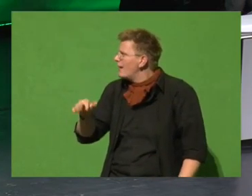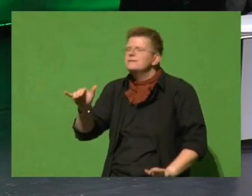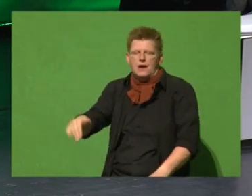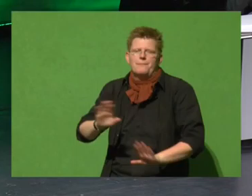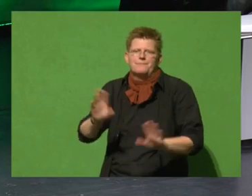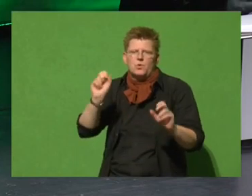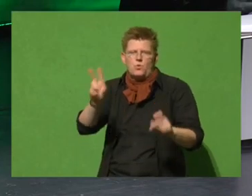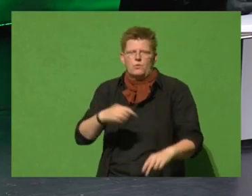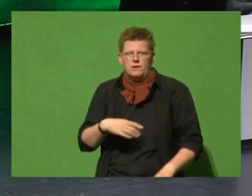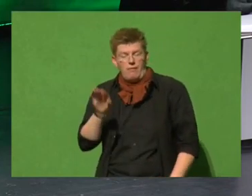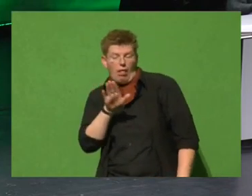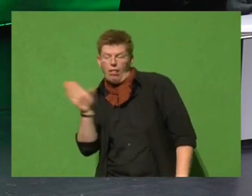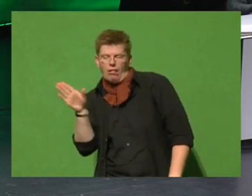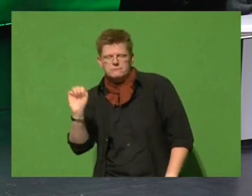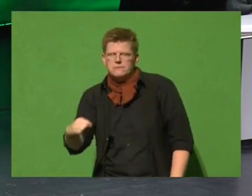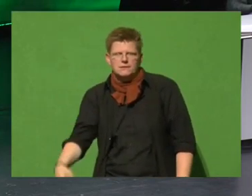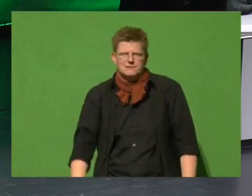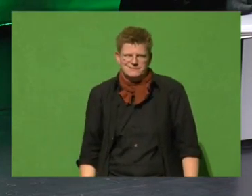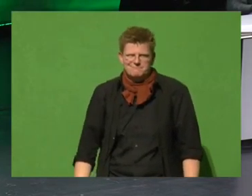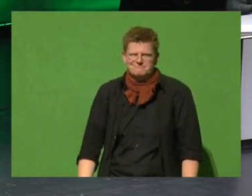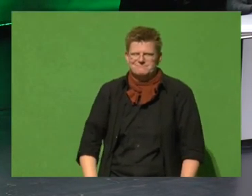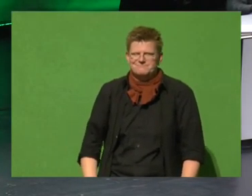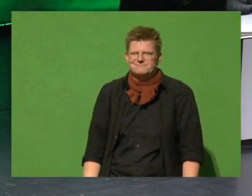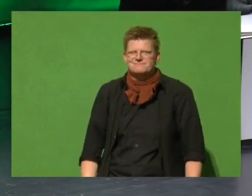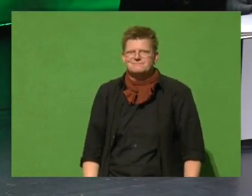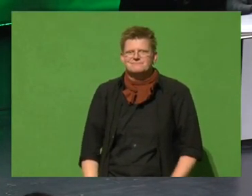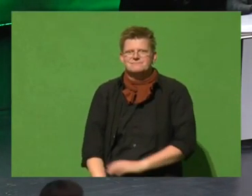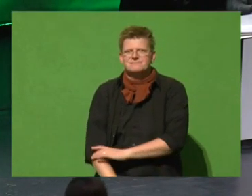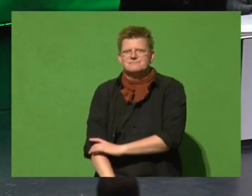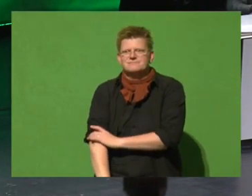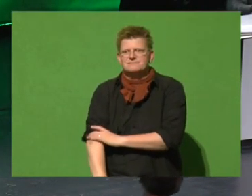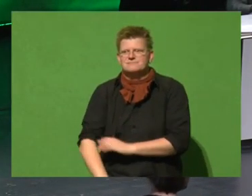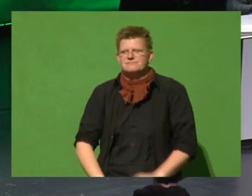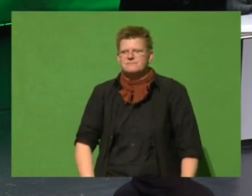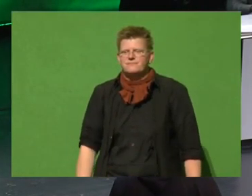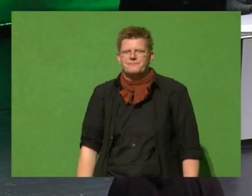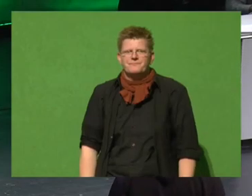der blinde Fleck hier. Wir sind auf dem rechten Auge blind.